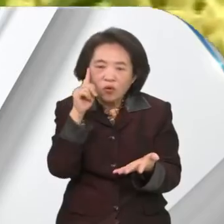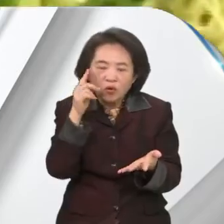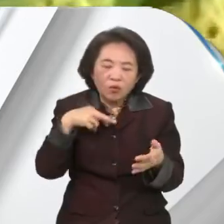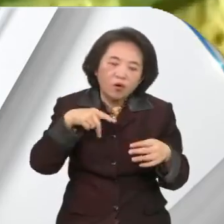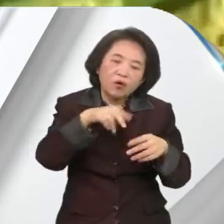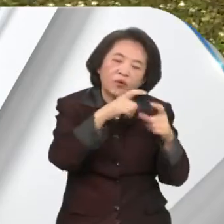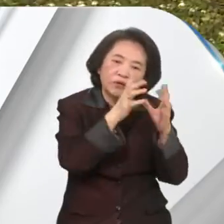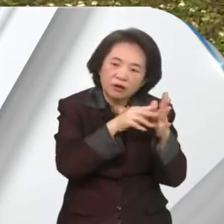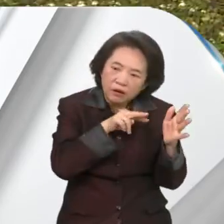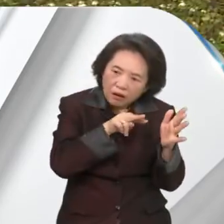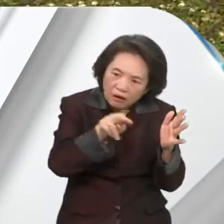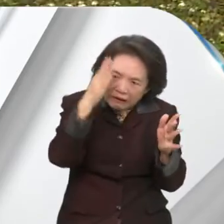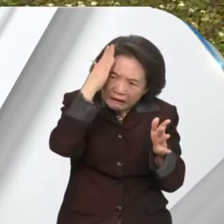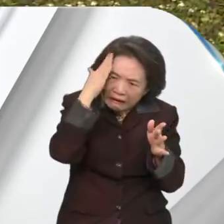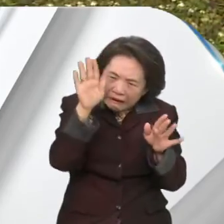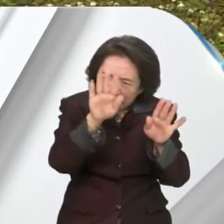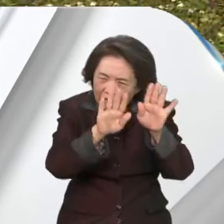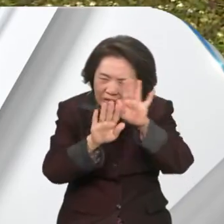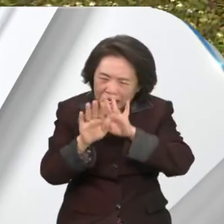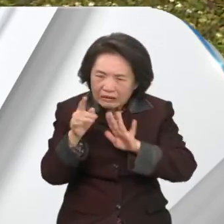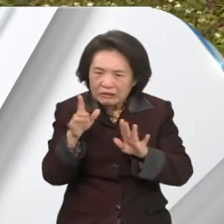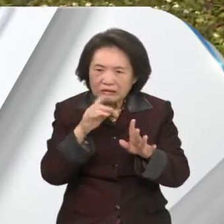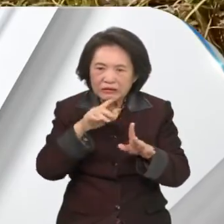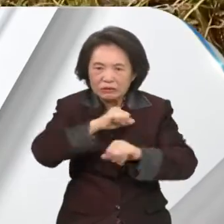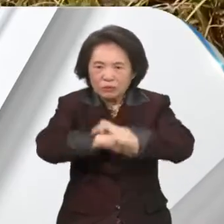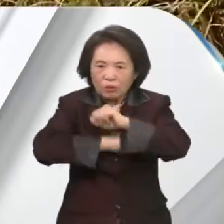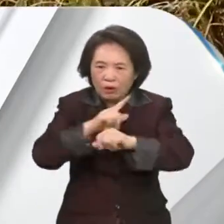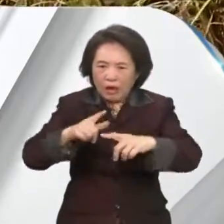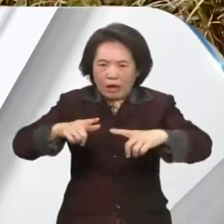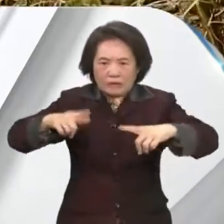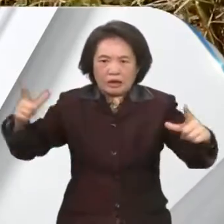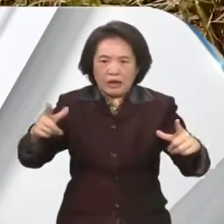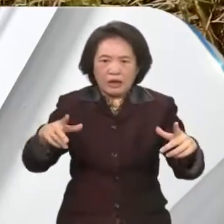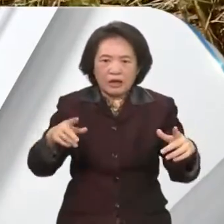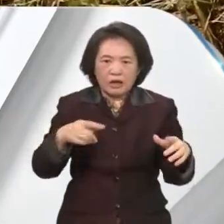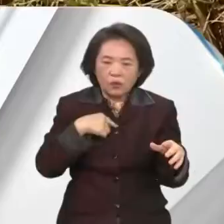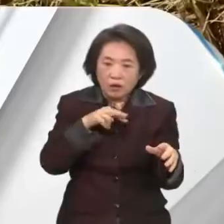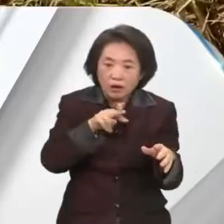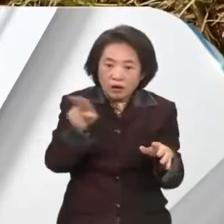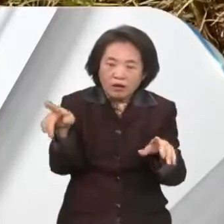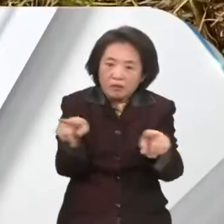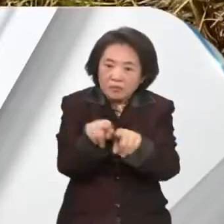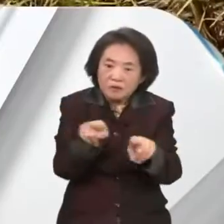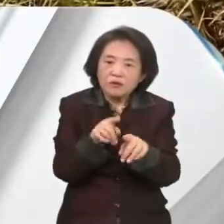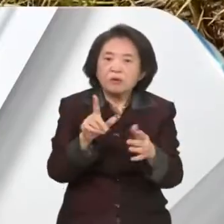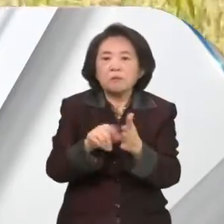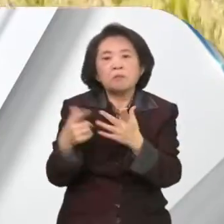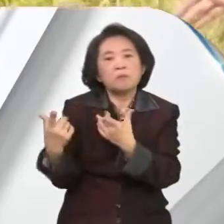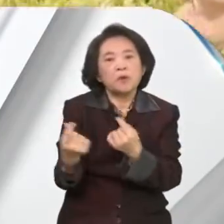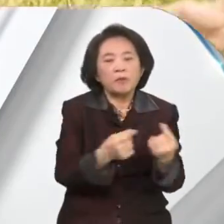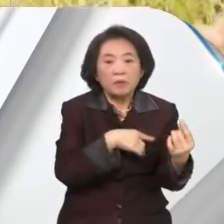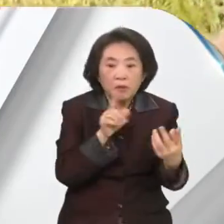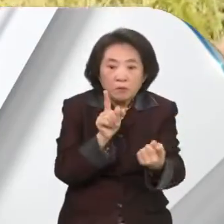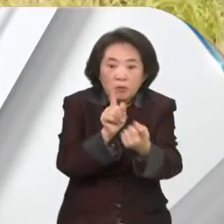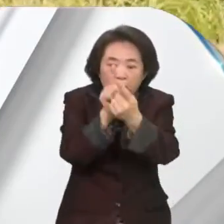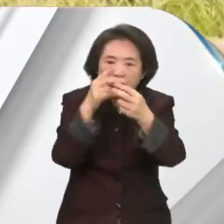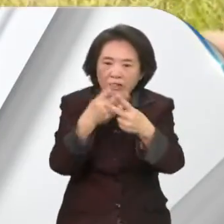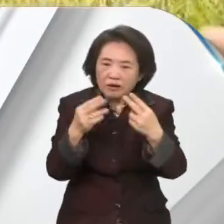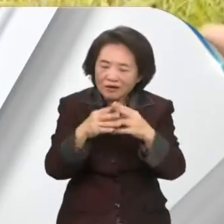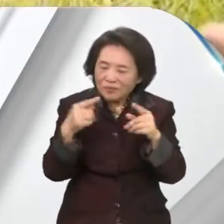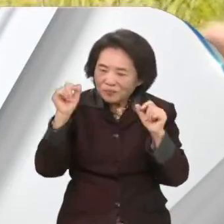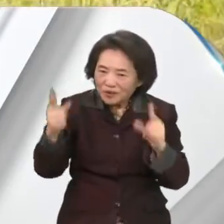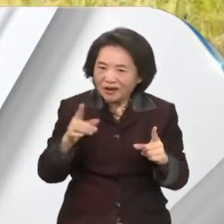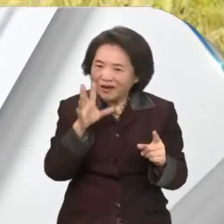田里有黑黑的动物，蛮大只的。 上道同平常时凶狂的生法，煞拄到无看过的人